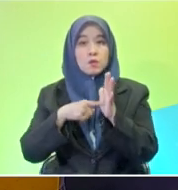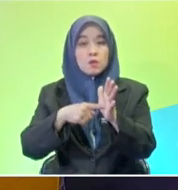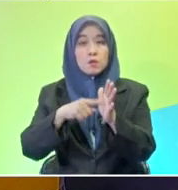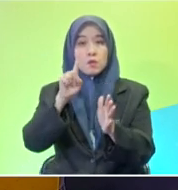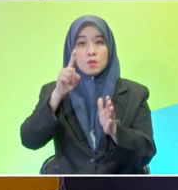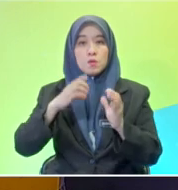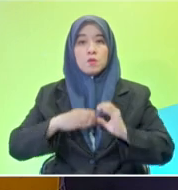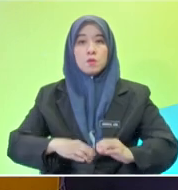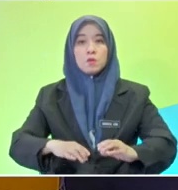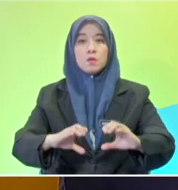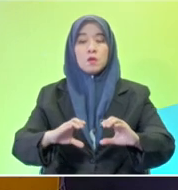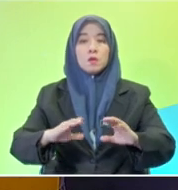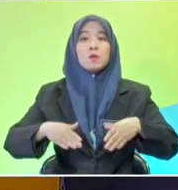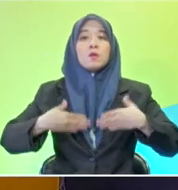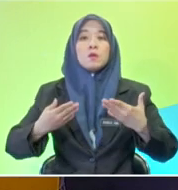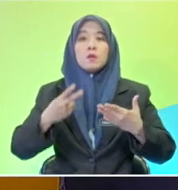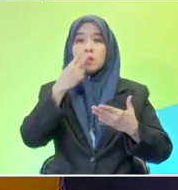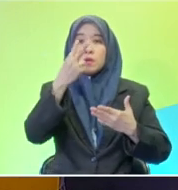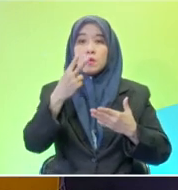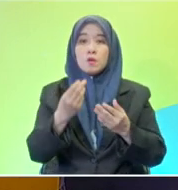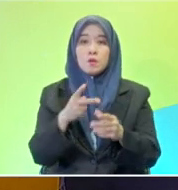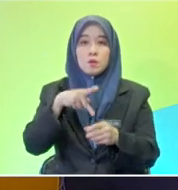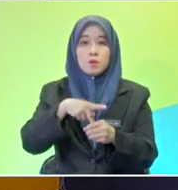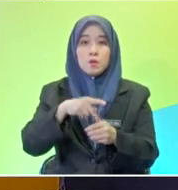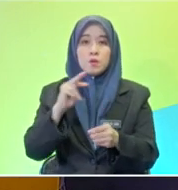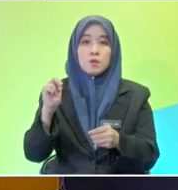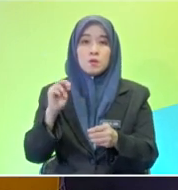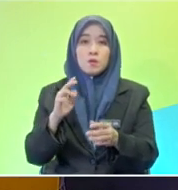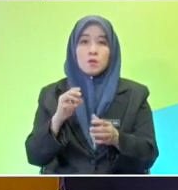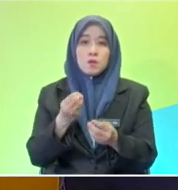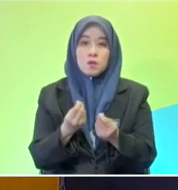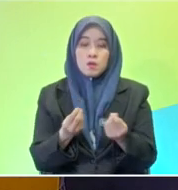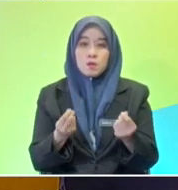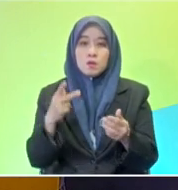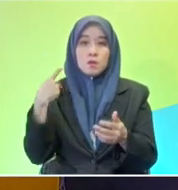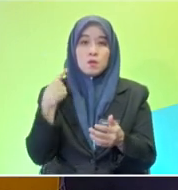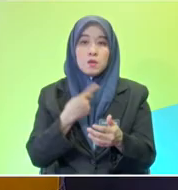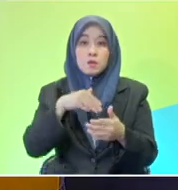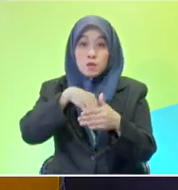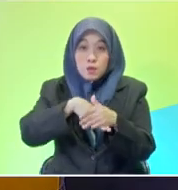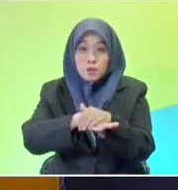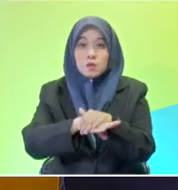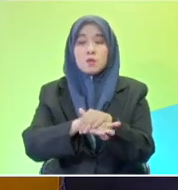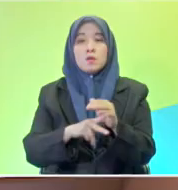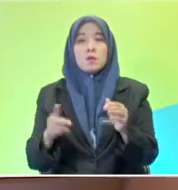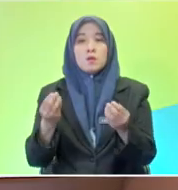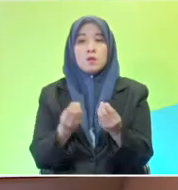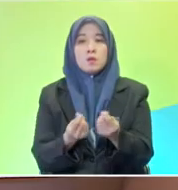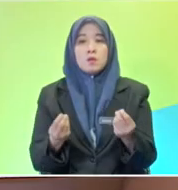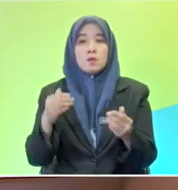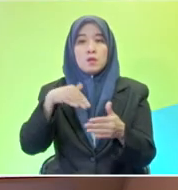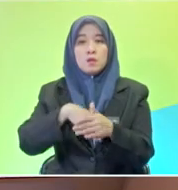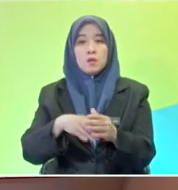macam mana kita nak tengok kandungan tanah. Macam jadi mana tu, cikgu? Kita dah masukkan tanah ke dalam balang